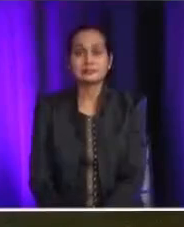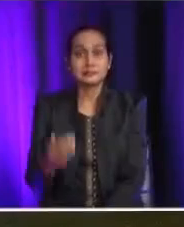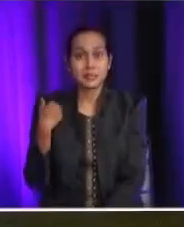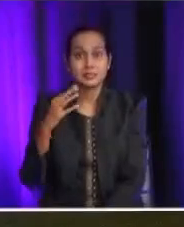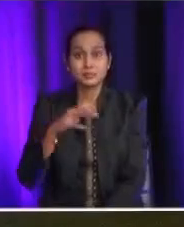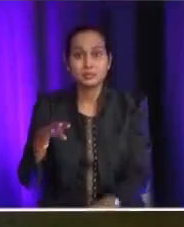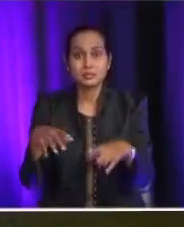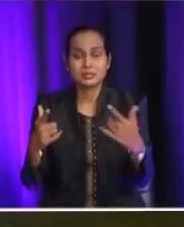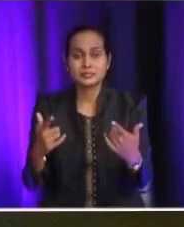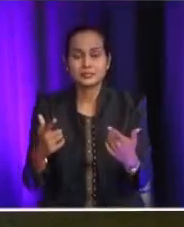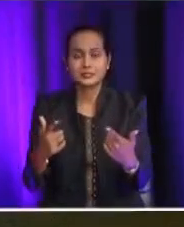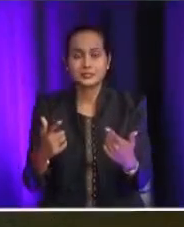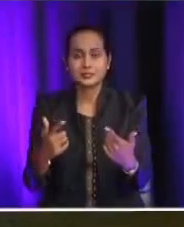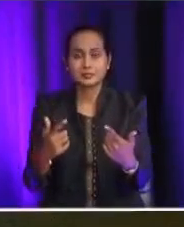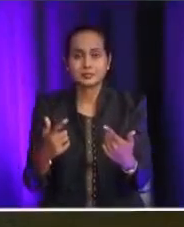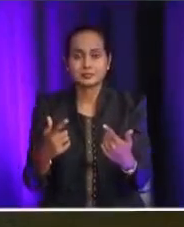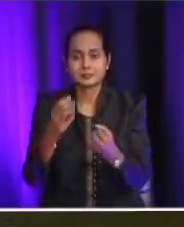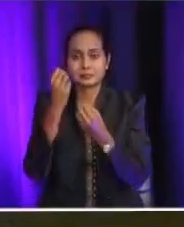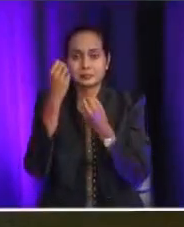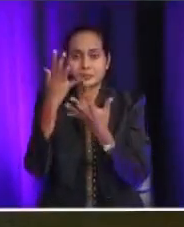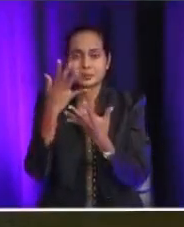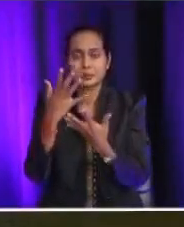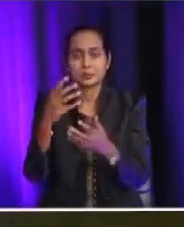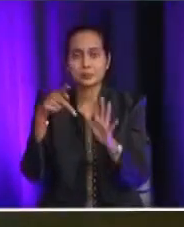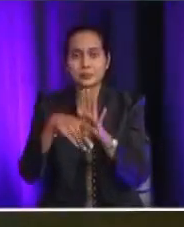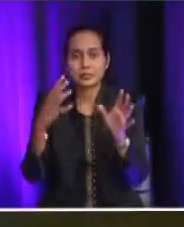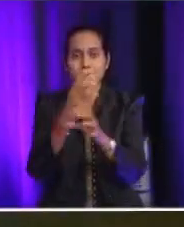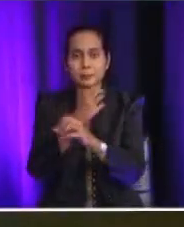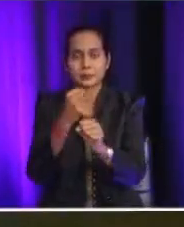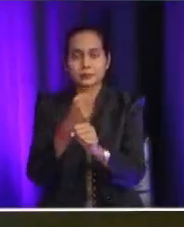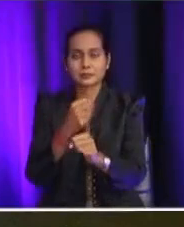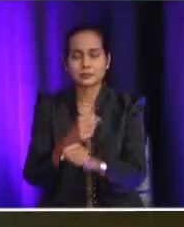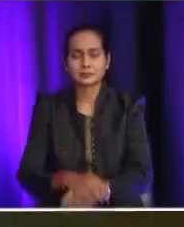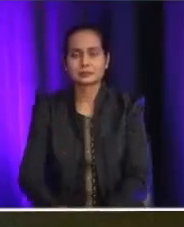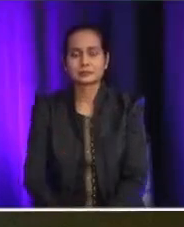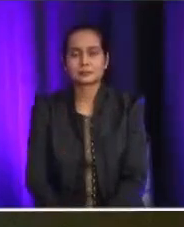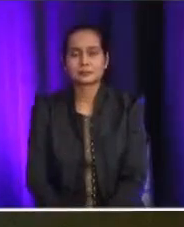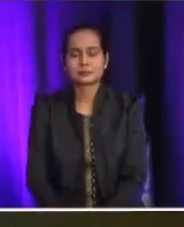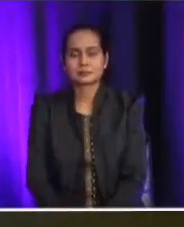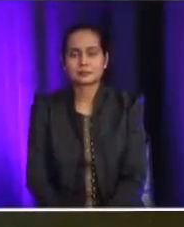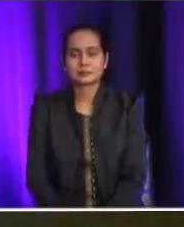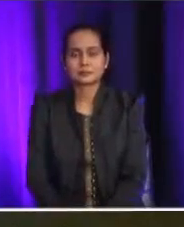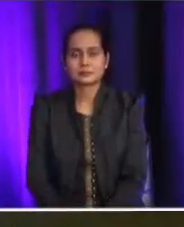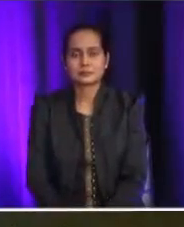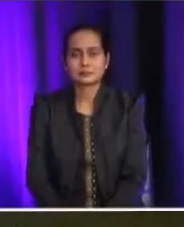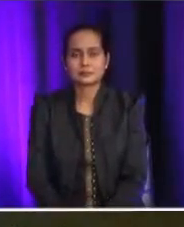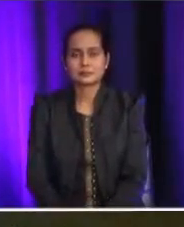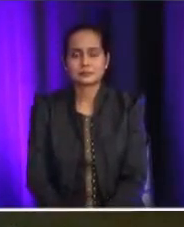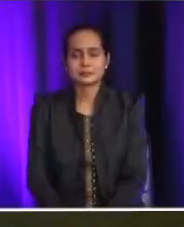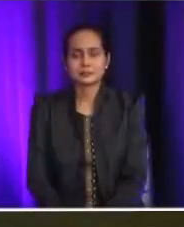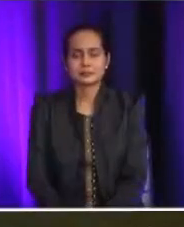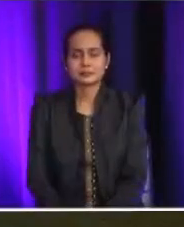lain untuk memberikan pandangan tersebut? Okey, Ilham ada, ada Adira ada. Okey, okay, kalau tak